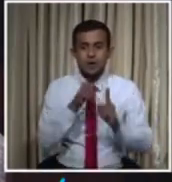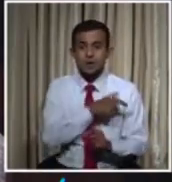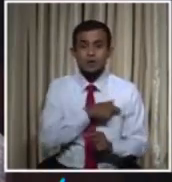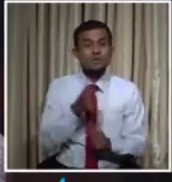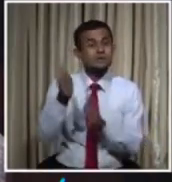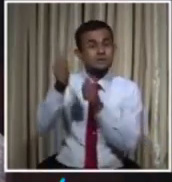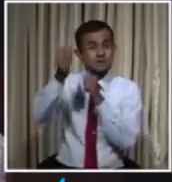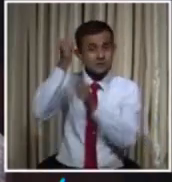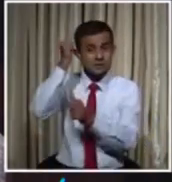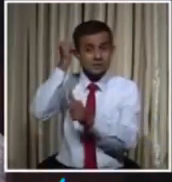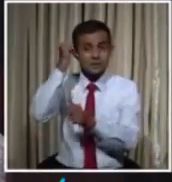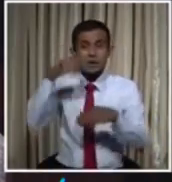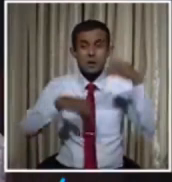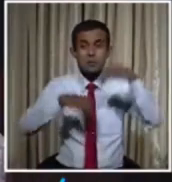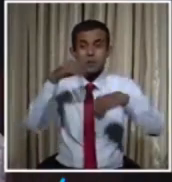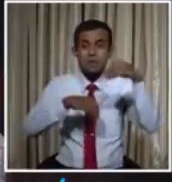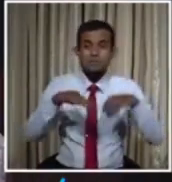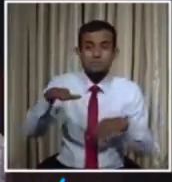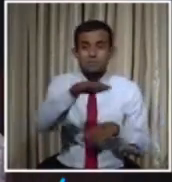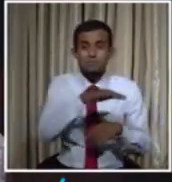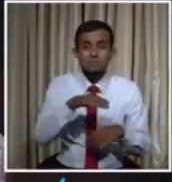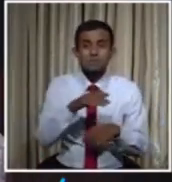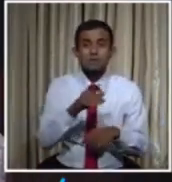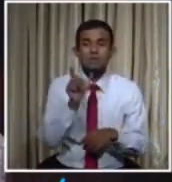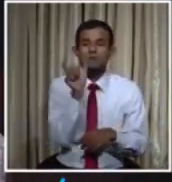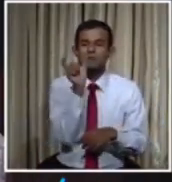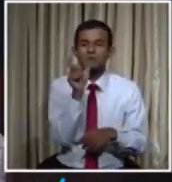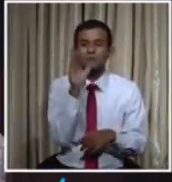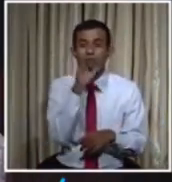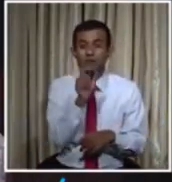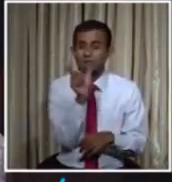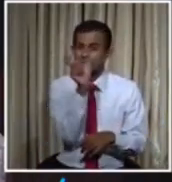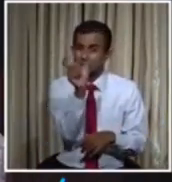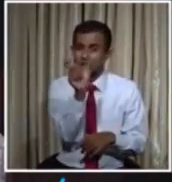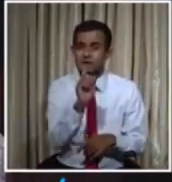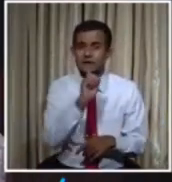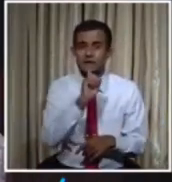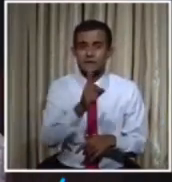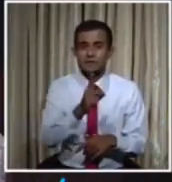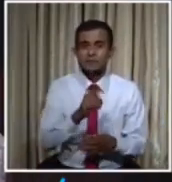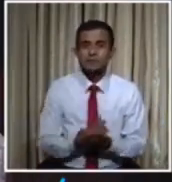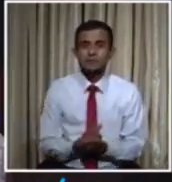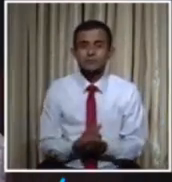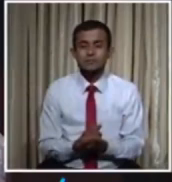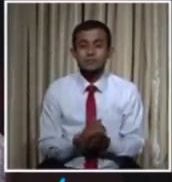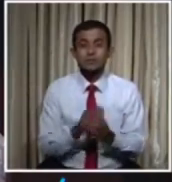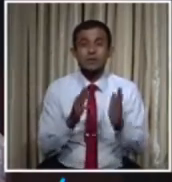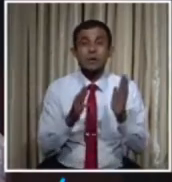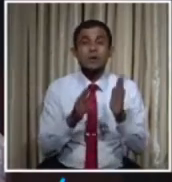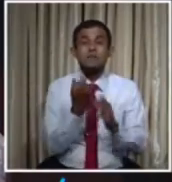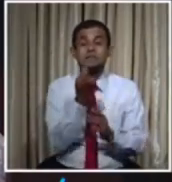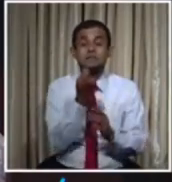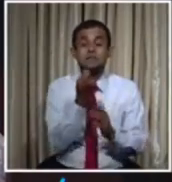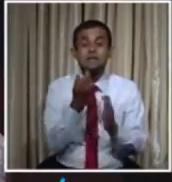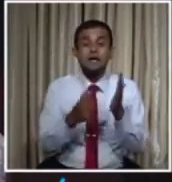එදා දේශපාලන ශාස්ත්‍රයේ පරුෂ වචනයක් හැටියට සලකපු මිල සූත්‍රය ගැන දැන් දැන්